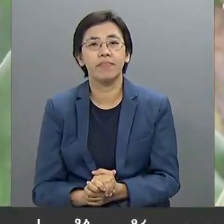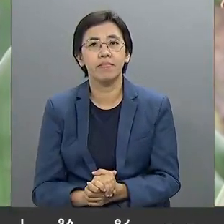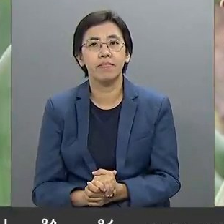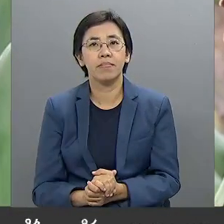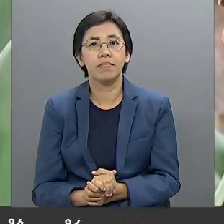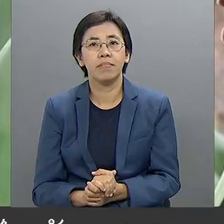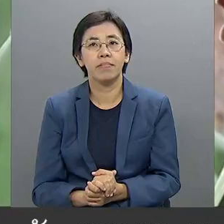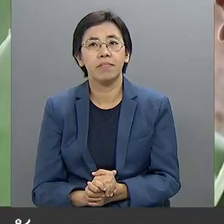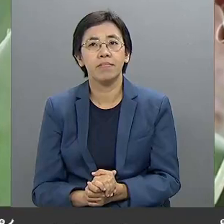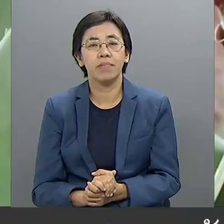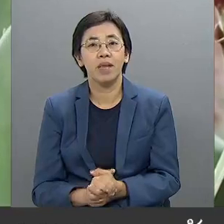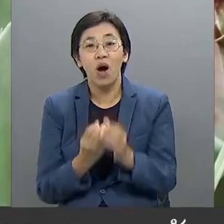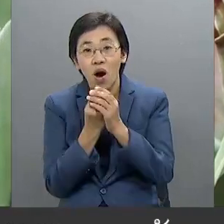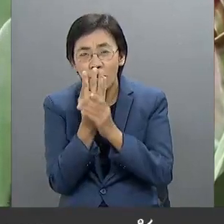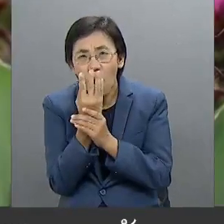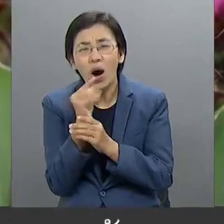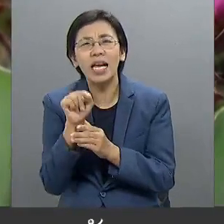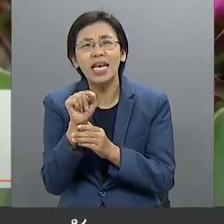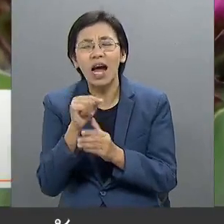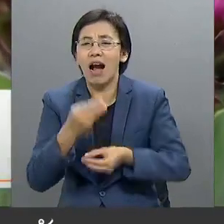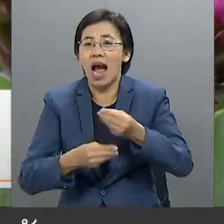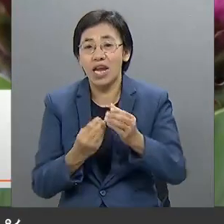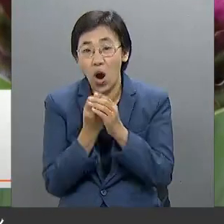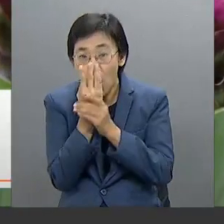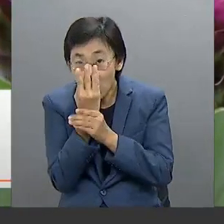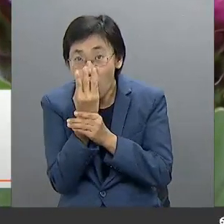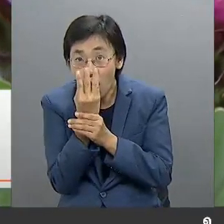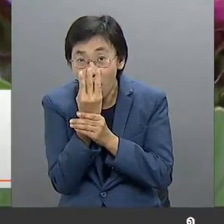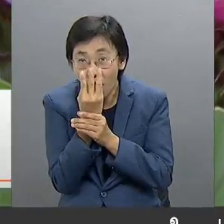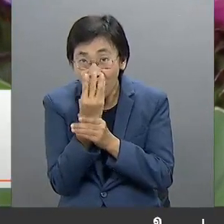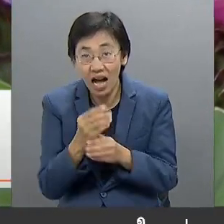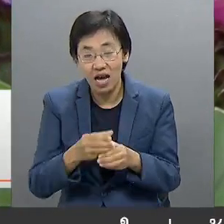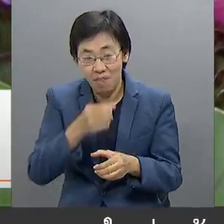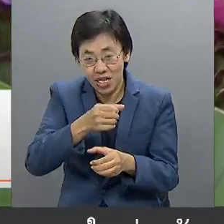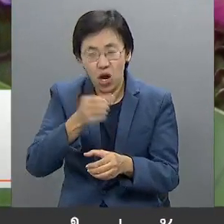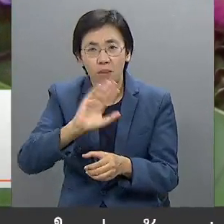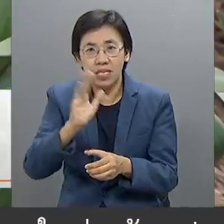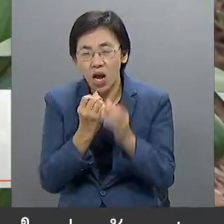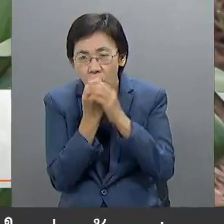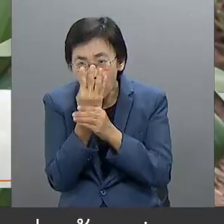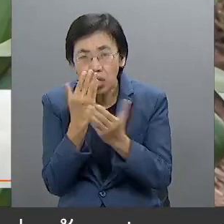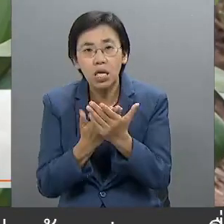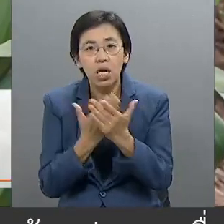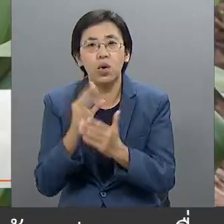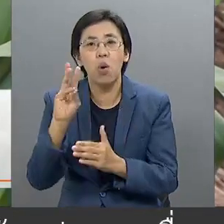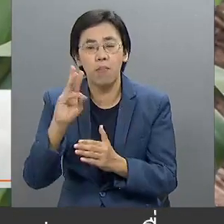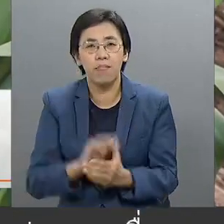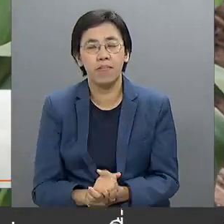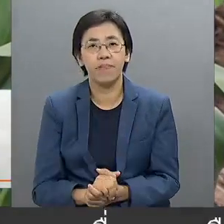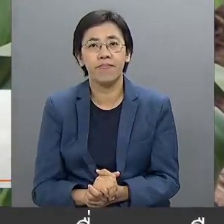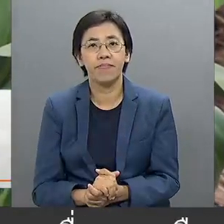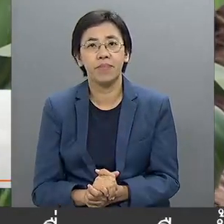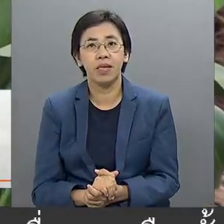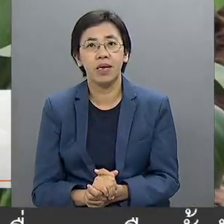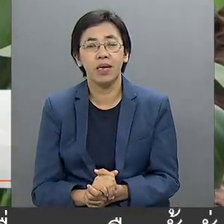ปลูกดอกปทุมมาขายเป็นดอกน ะ ไม่ใช่ขายเป็นช่อเป็นกำแล้วดอกหนึ่ง6บาทนะคุณผู้ชมครับนี่คือต้นปทุมมาภายใน